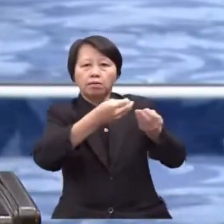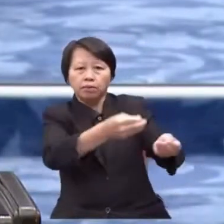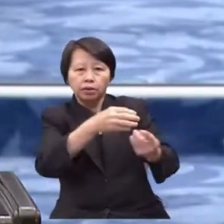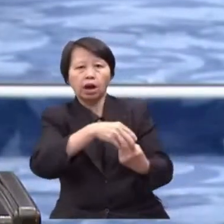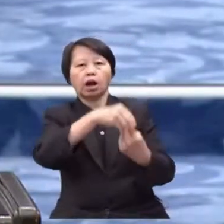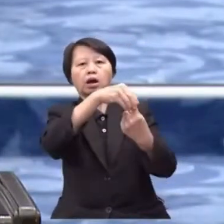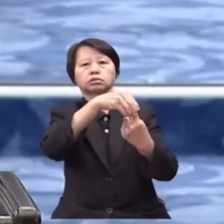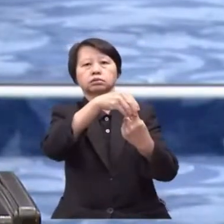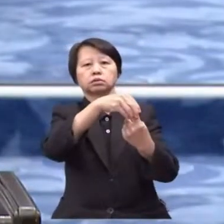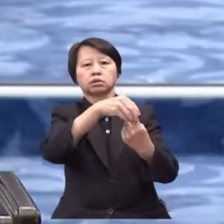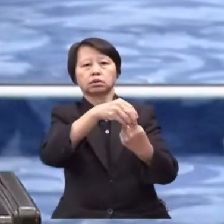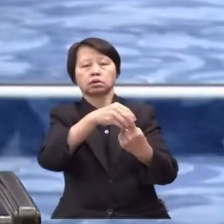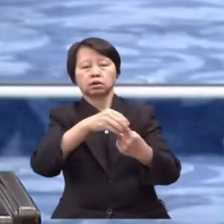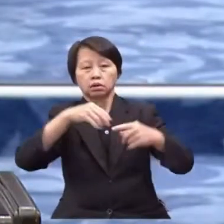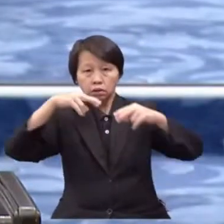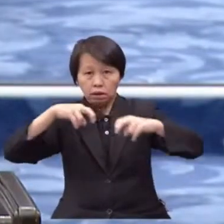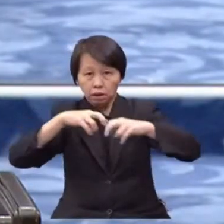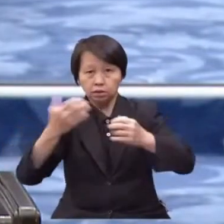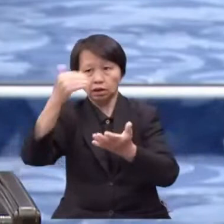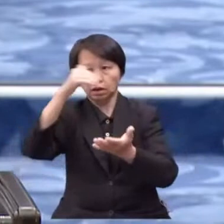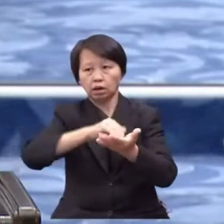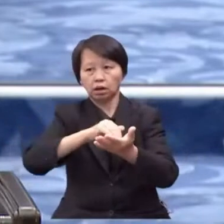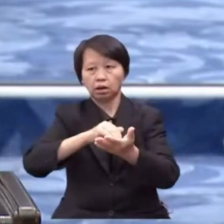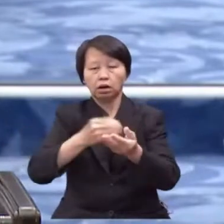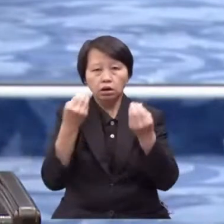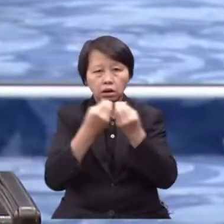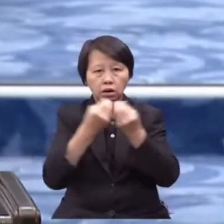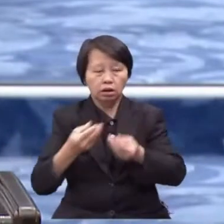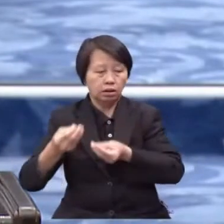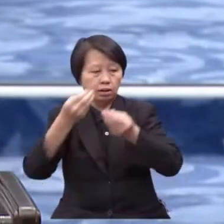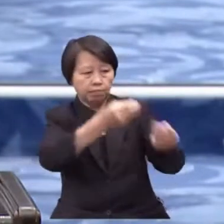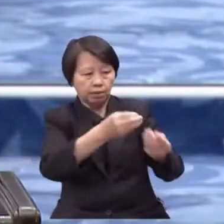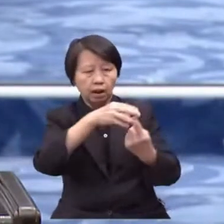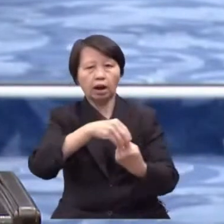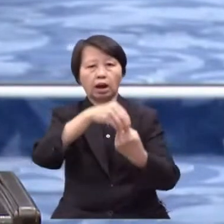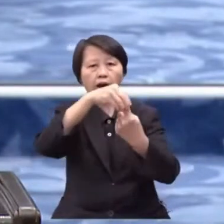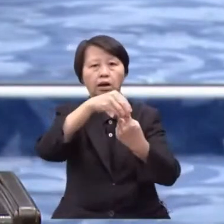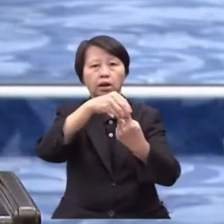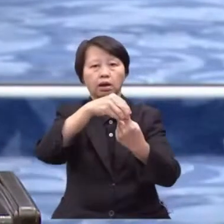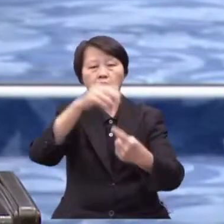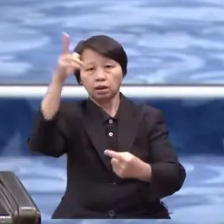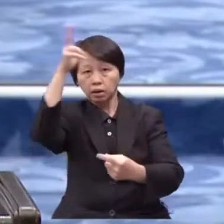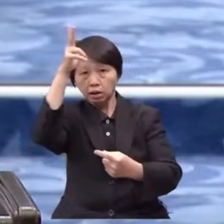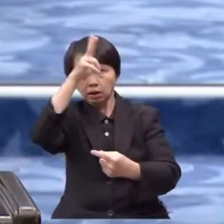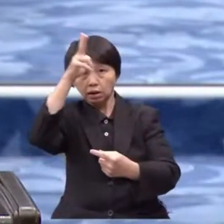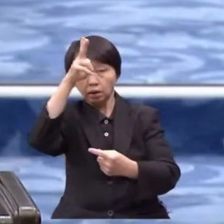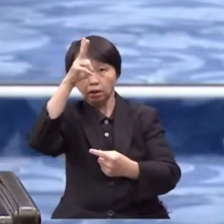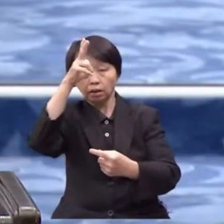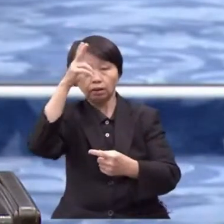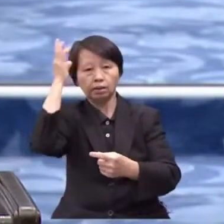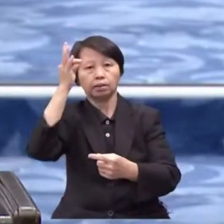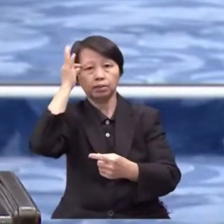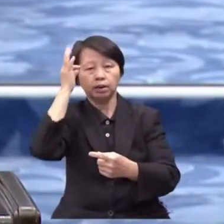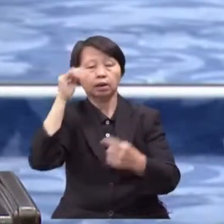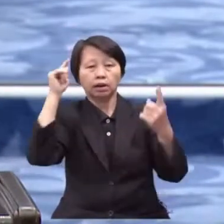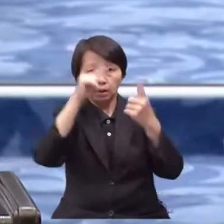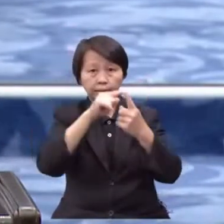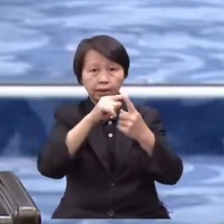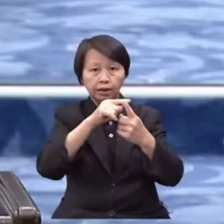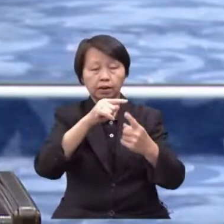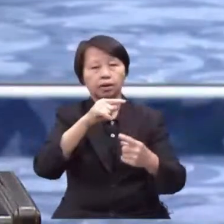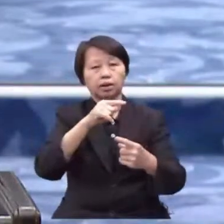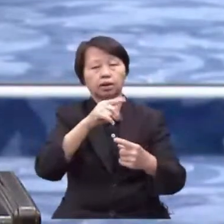map kajian semula kadal pemberian khas oleh kerajaan persekutuan kepada kerajaan